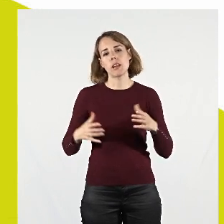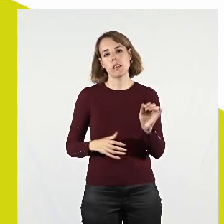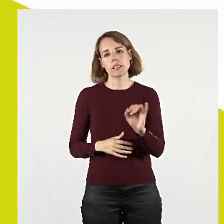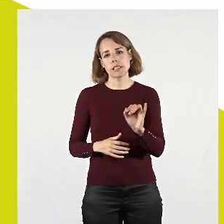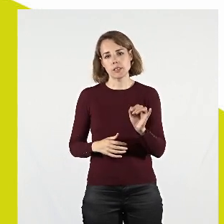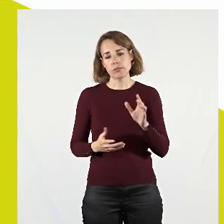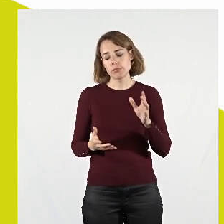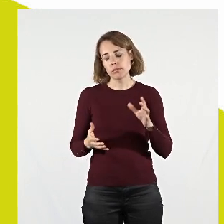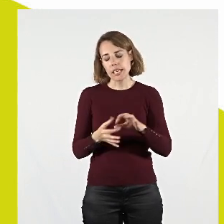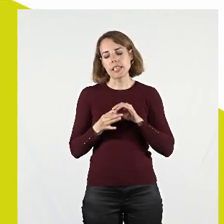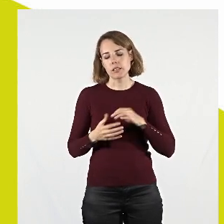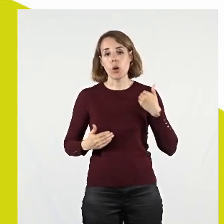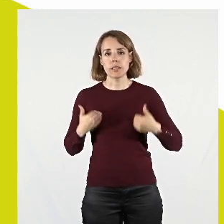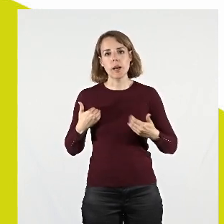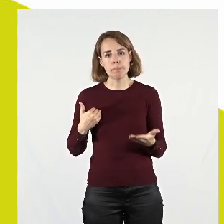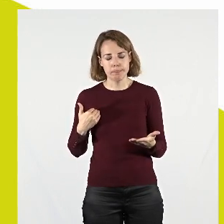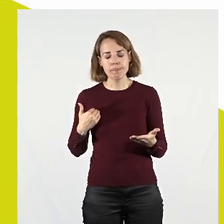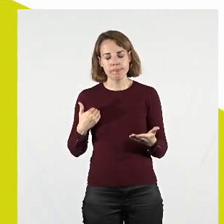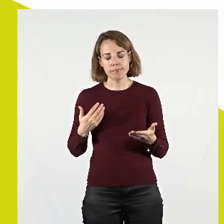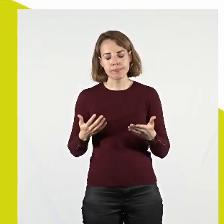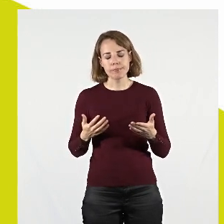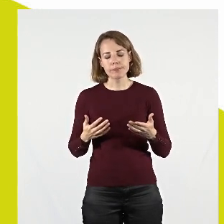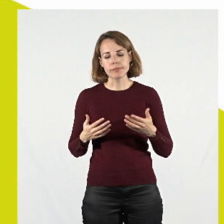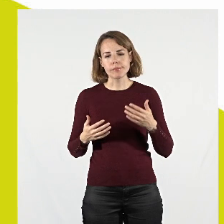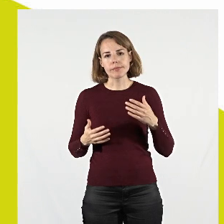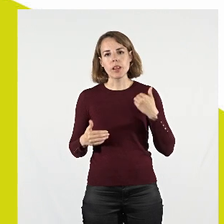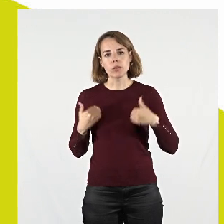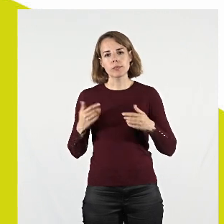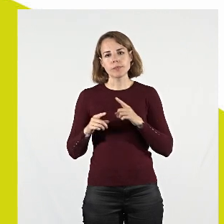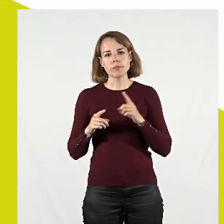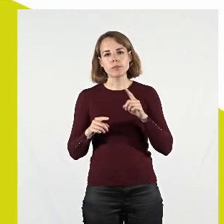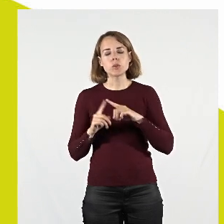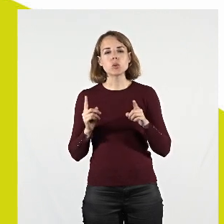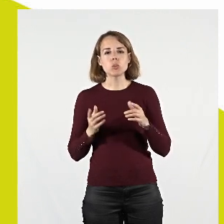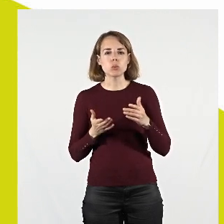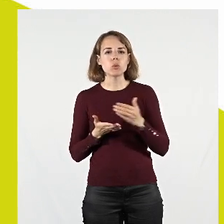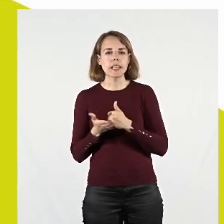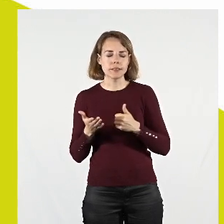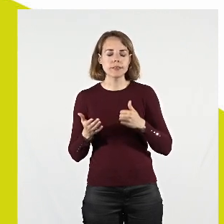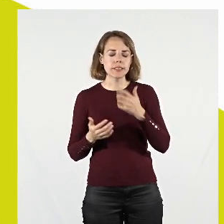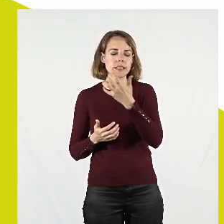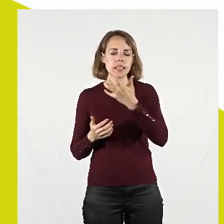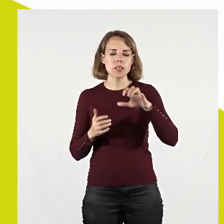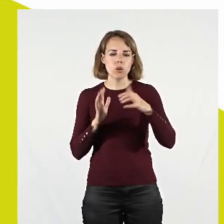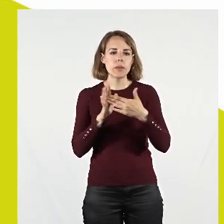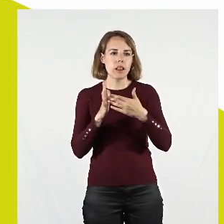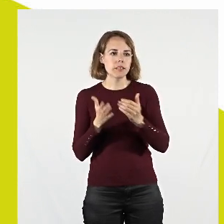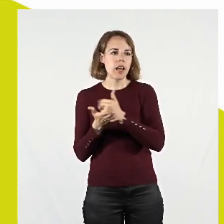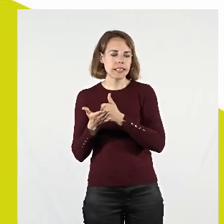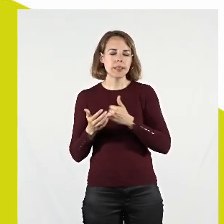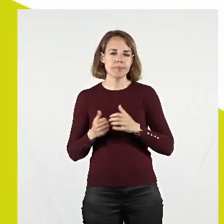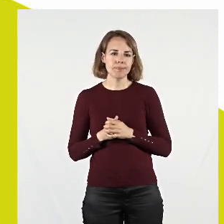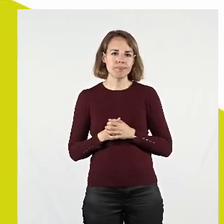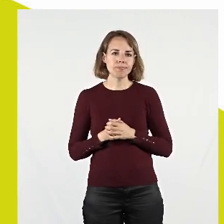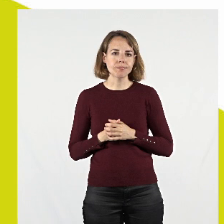handicap, qui est très majoritairement privé non lucratif, avec presque 500 000 salariés concernés, donc qui relève de la branche accident de